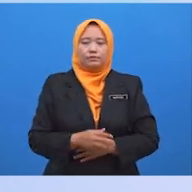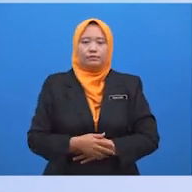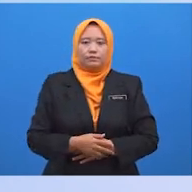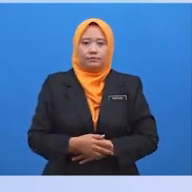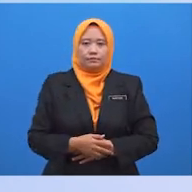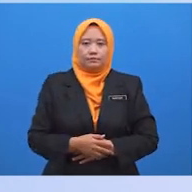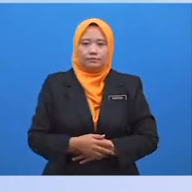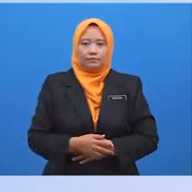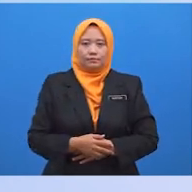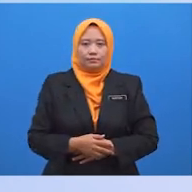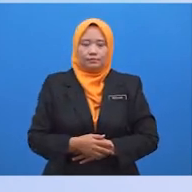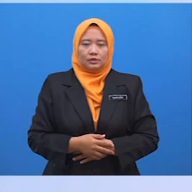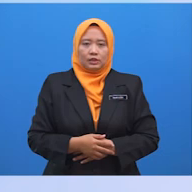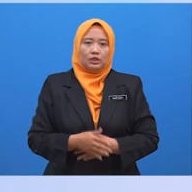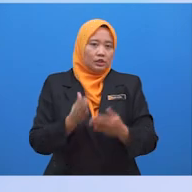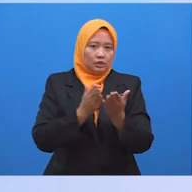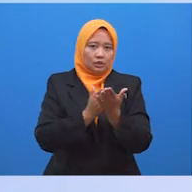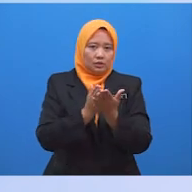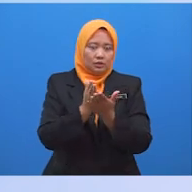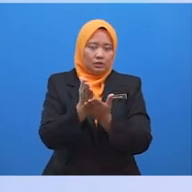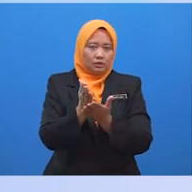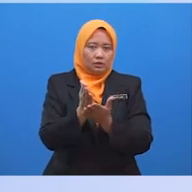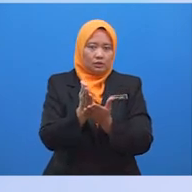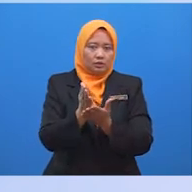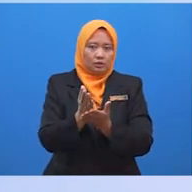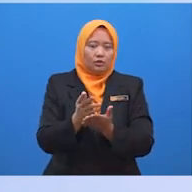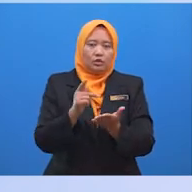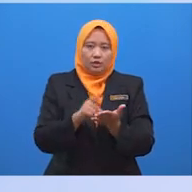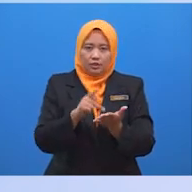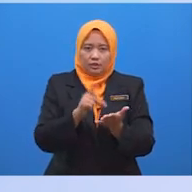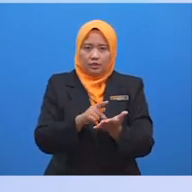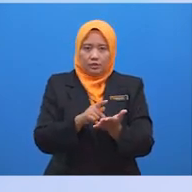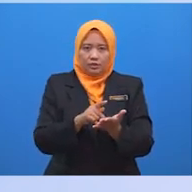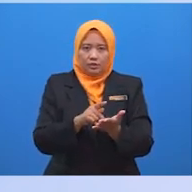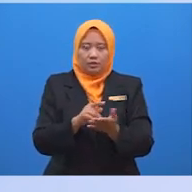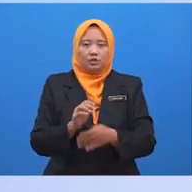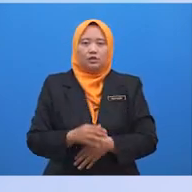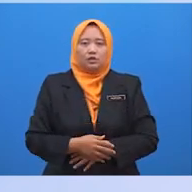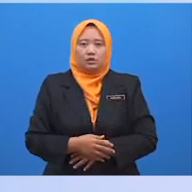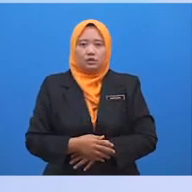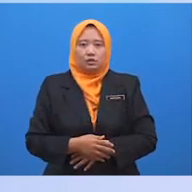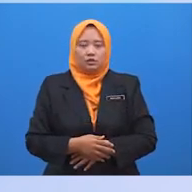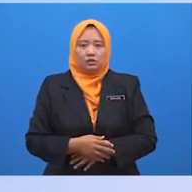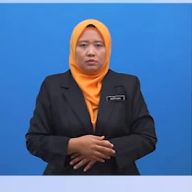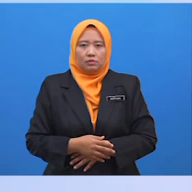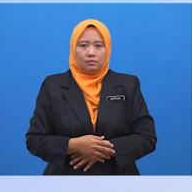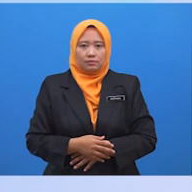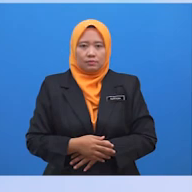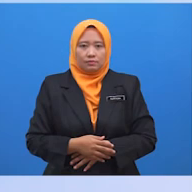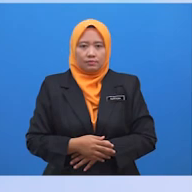Ayuh murid-murid, kita teruskan dengan cara untuk menentukan kecerunan garis lurus pada satah kartis